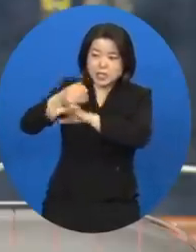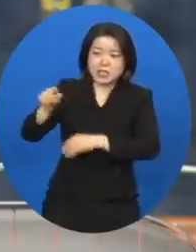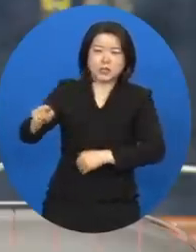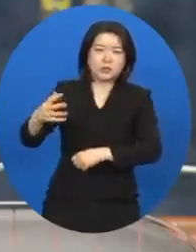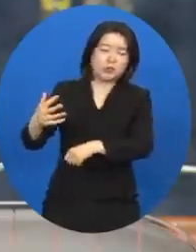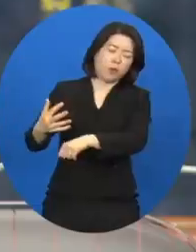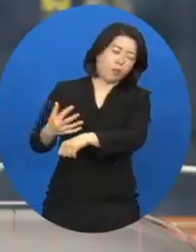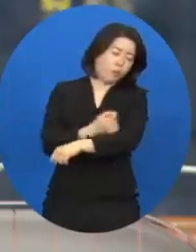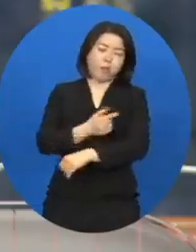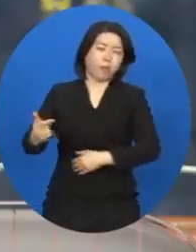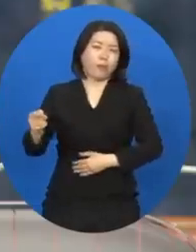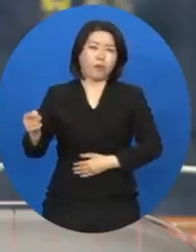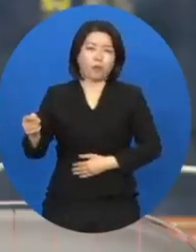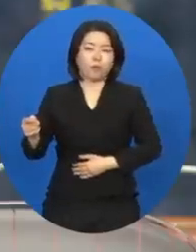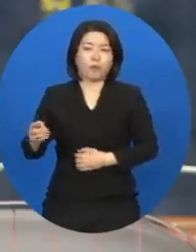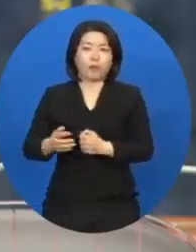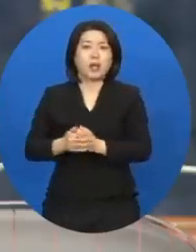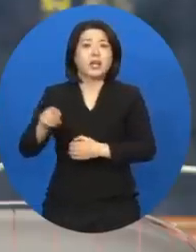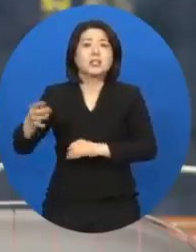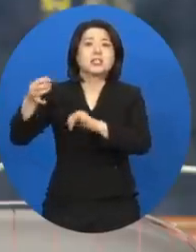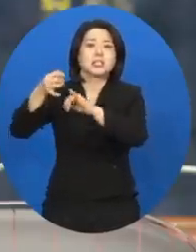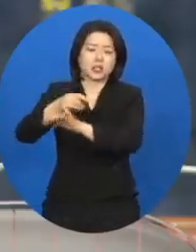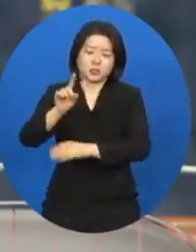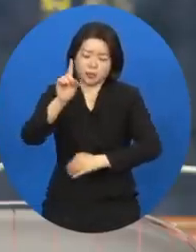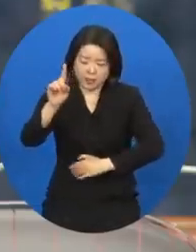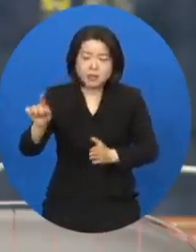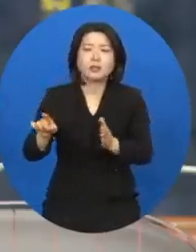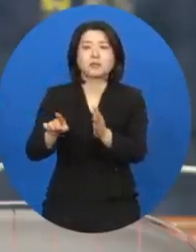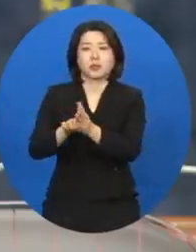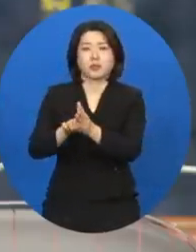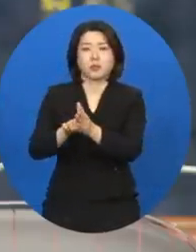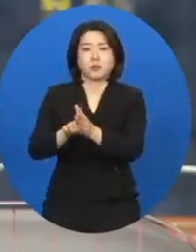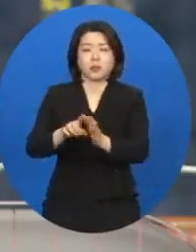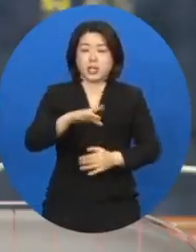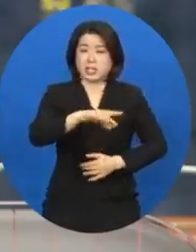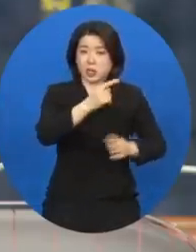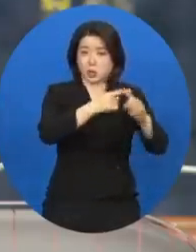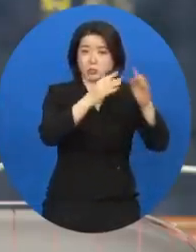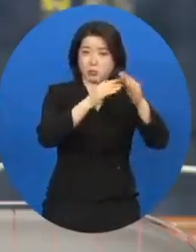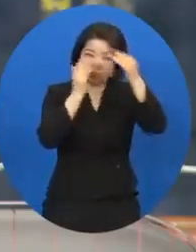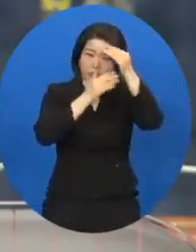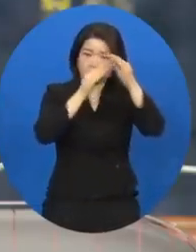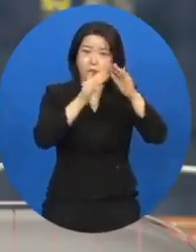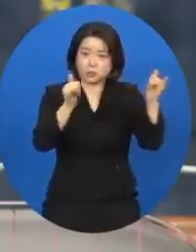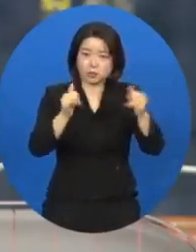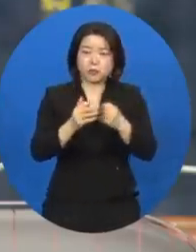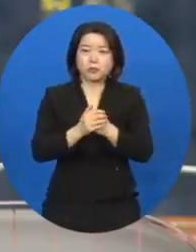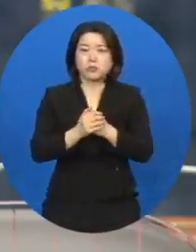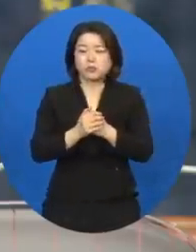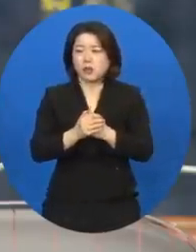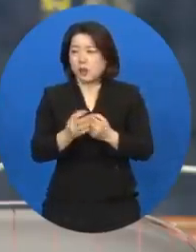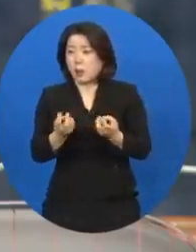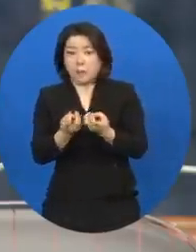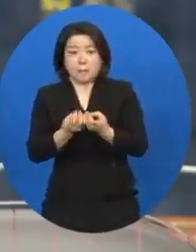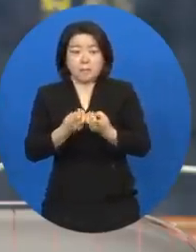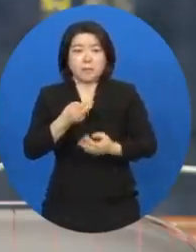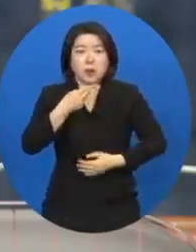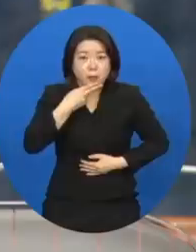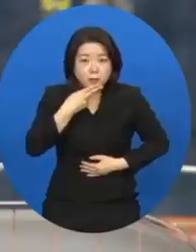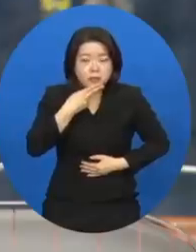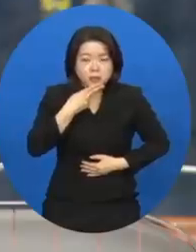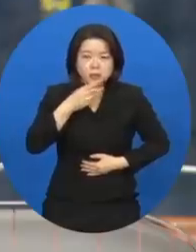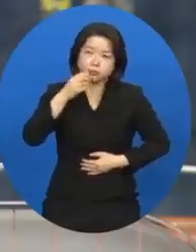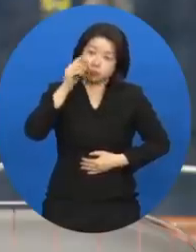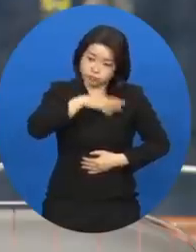엄청난 거예요. 이 약속 하나 믿고 초대교회 성도들은 진짜 대책도 없이 복음